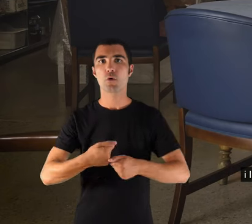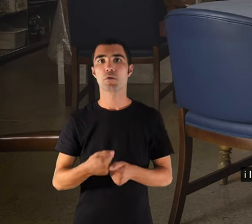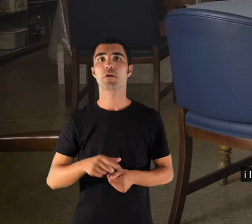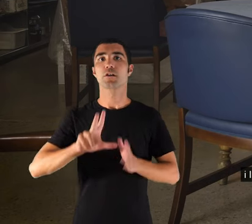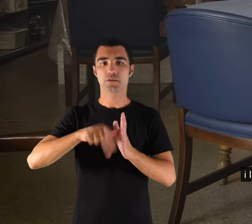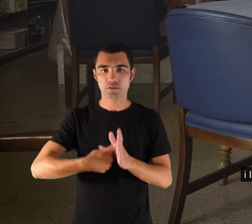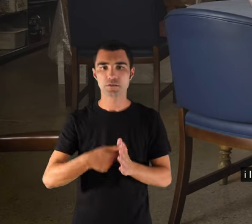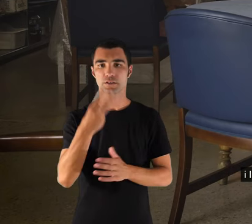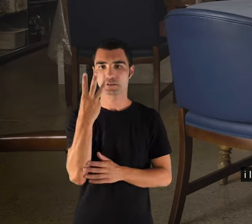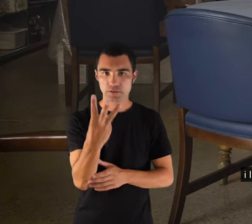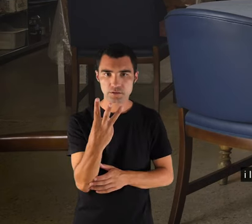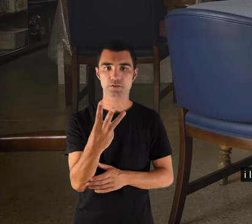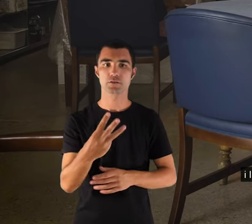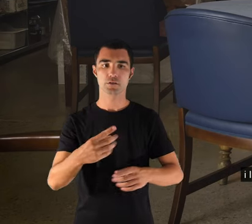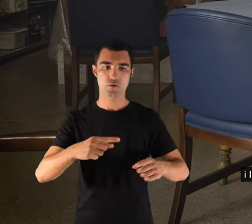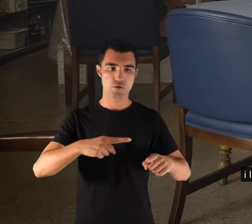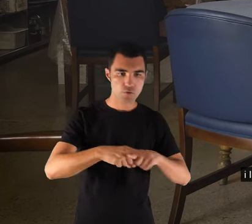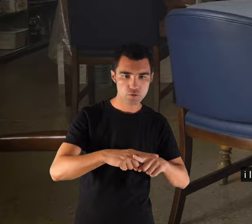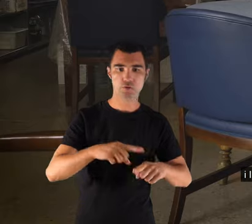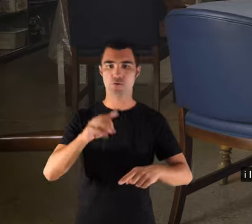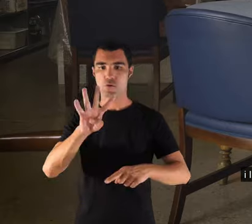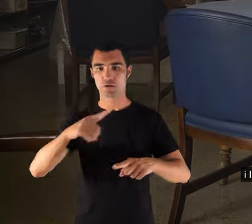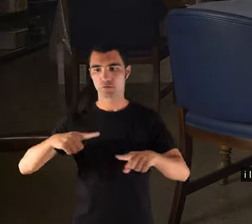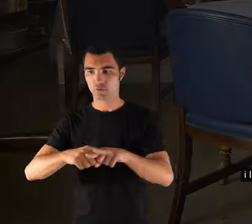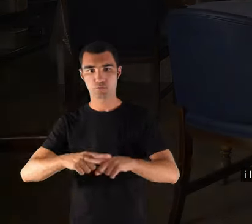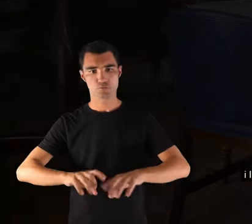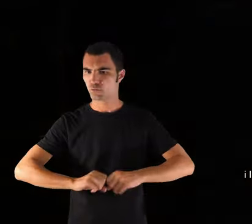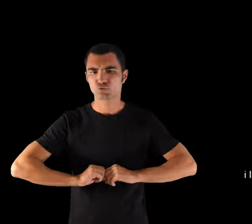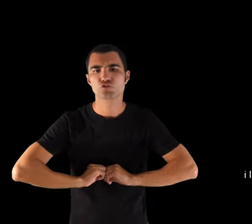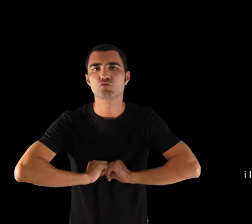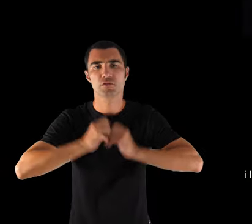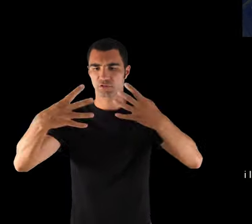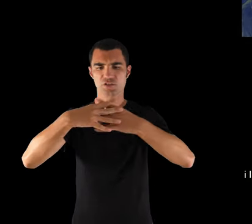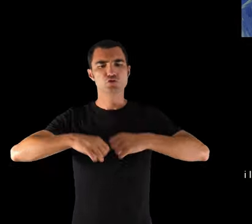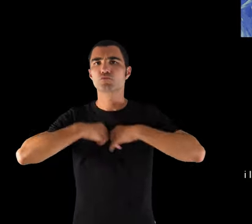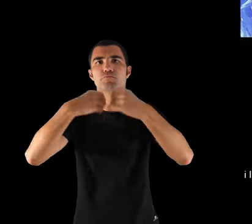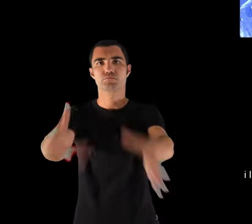de tres corrons i de quatre corrons que es tirava tota sola.